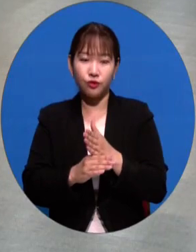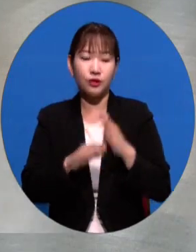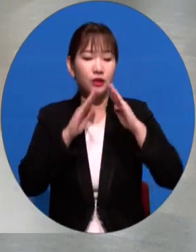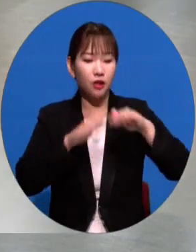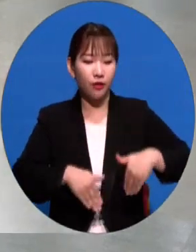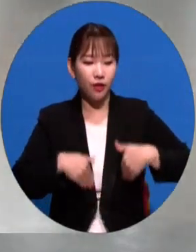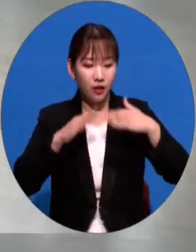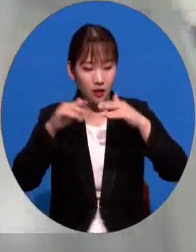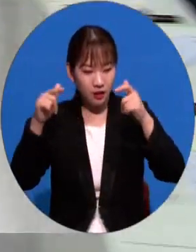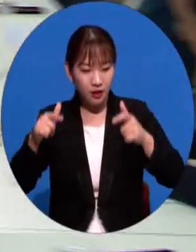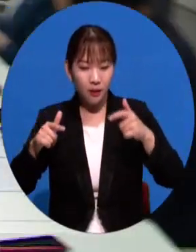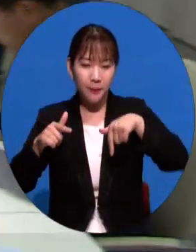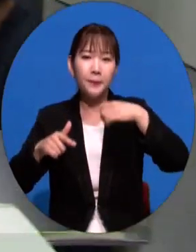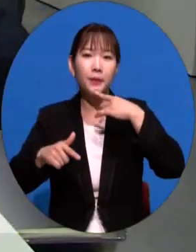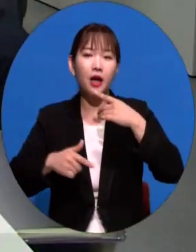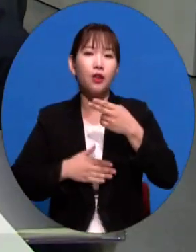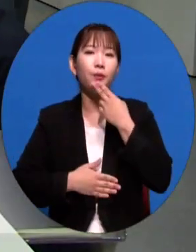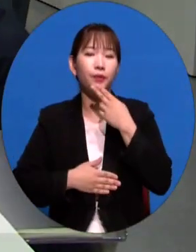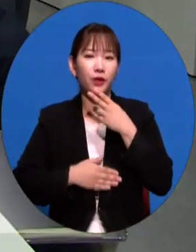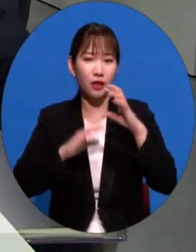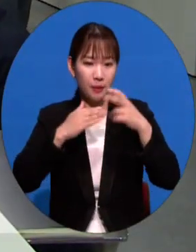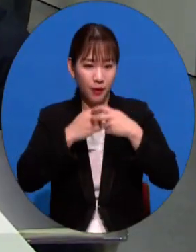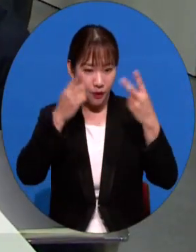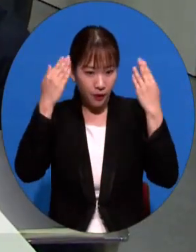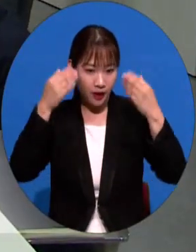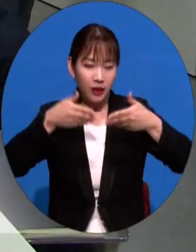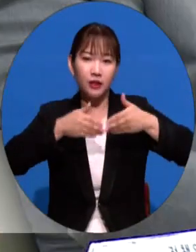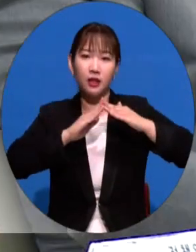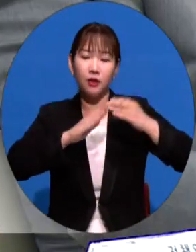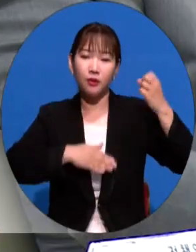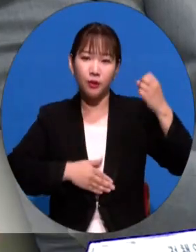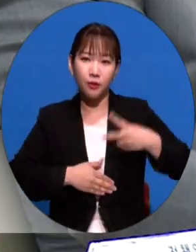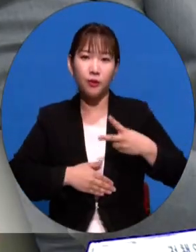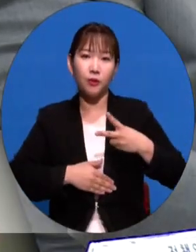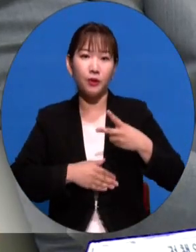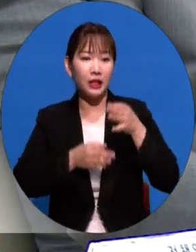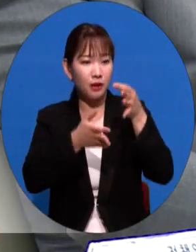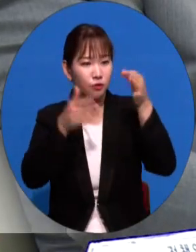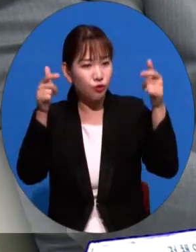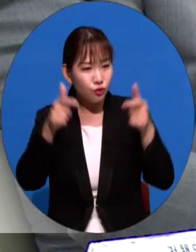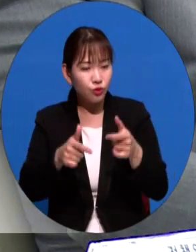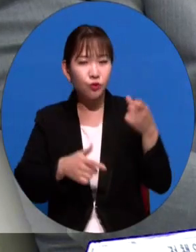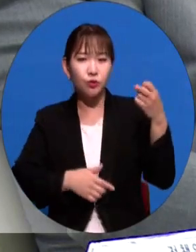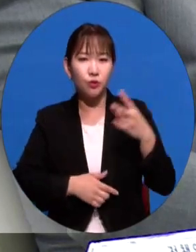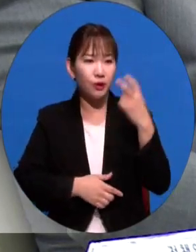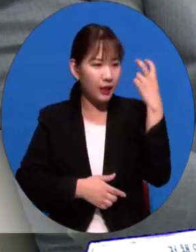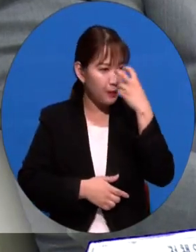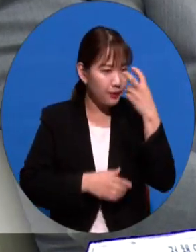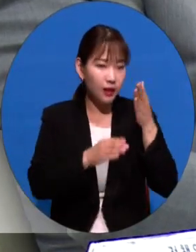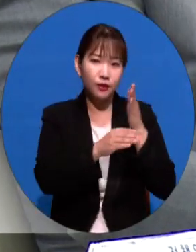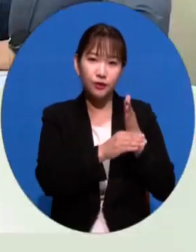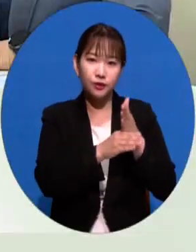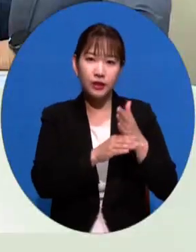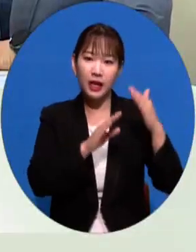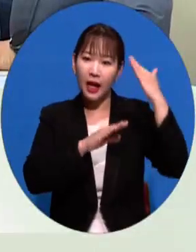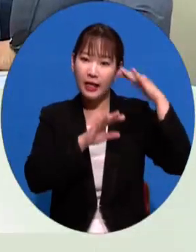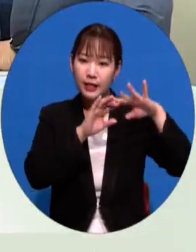전라남도는 전남 지역에만 없는 국립의과대학 신설과 출연금 축소 논란과 감사원 감사를 받고